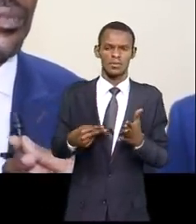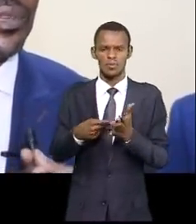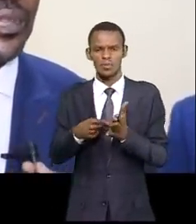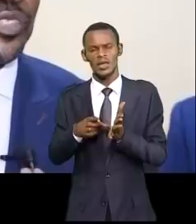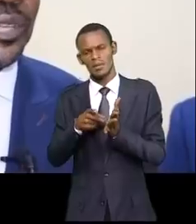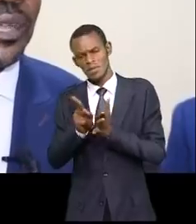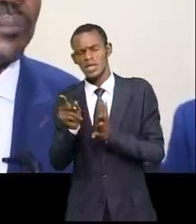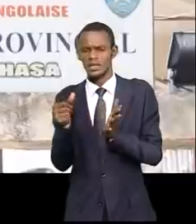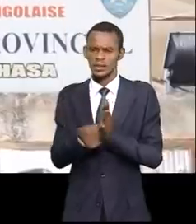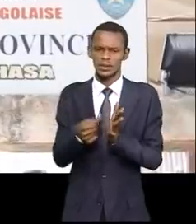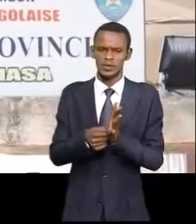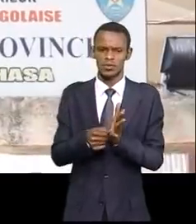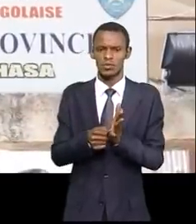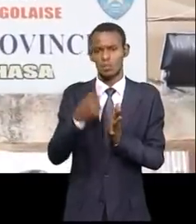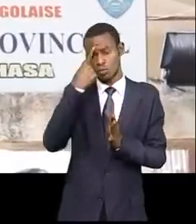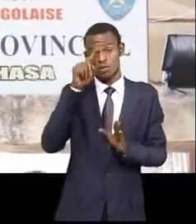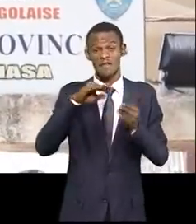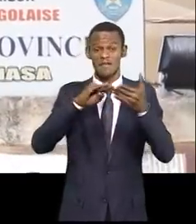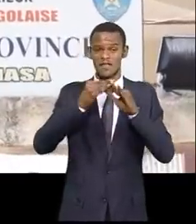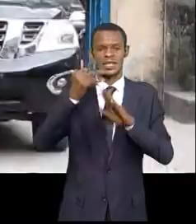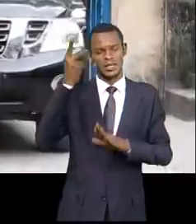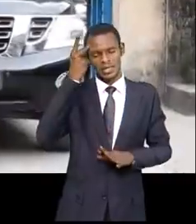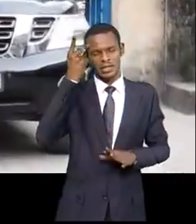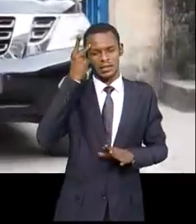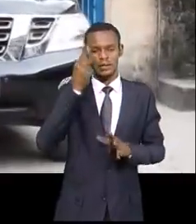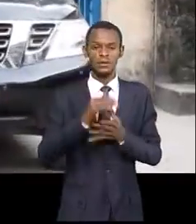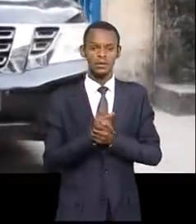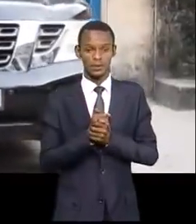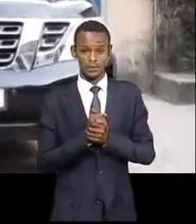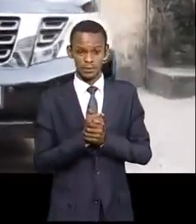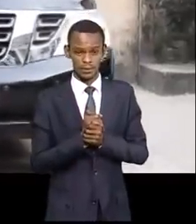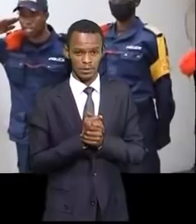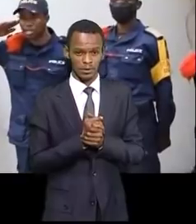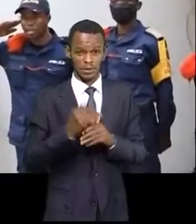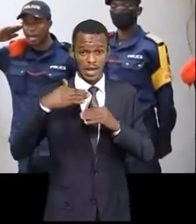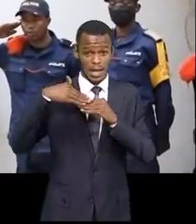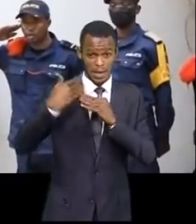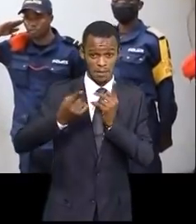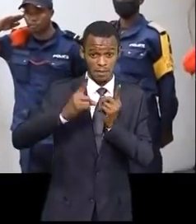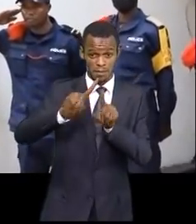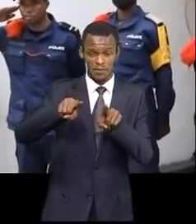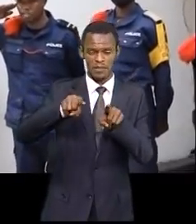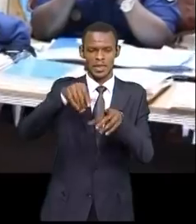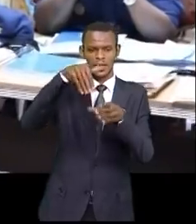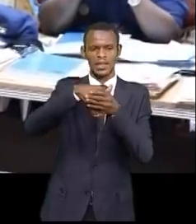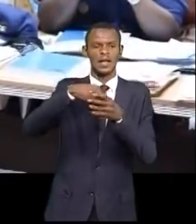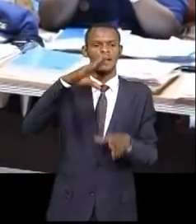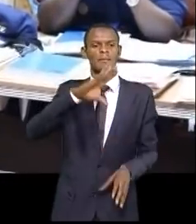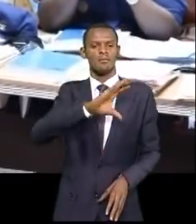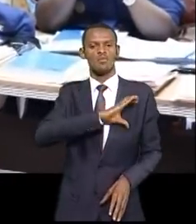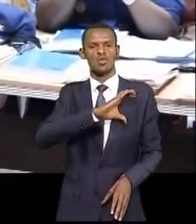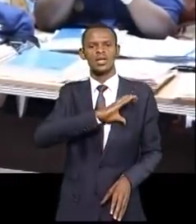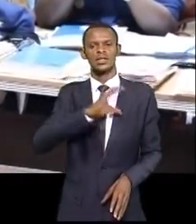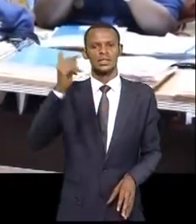à la ville de kinshasa juste appris c'était le tour du commissariat provincial ville province de kinshasa des réservoirs de directeur